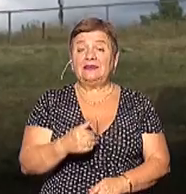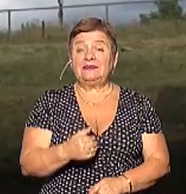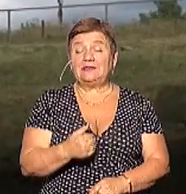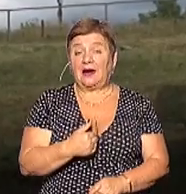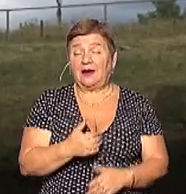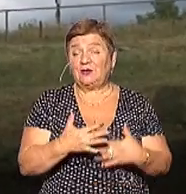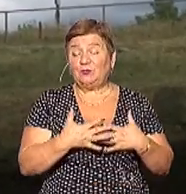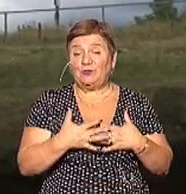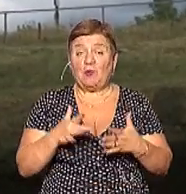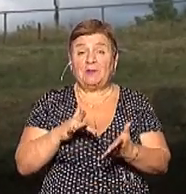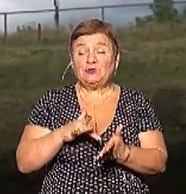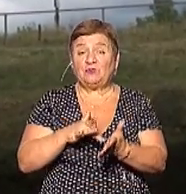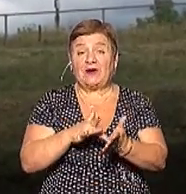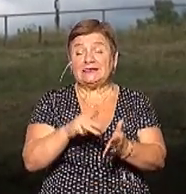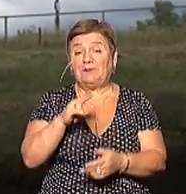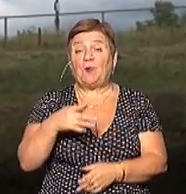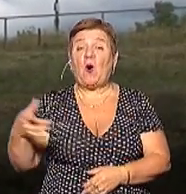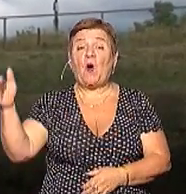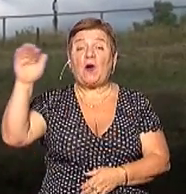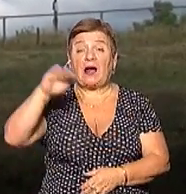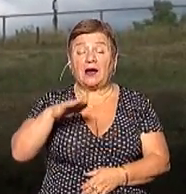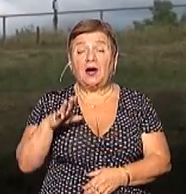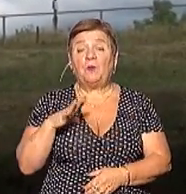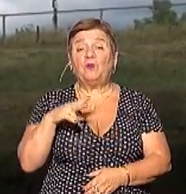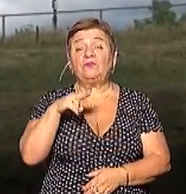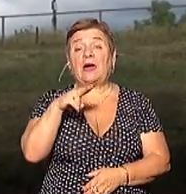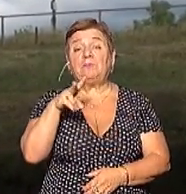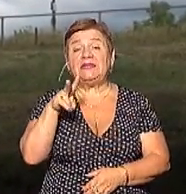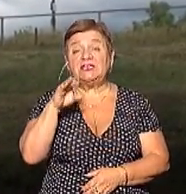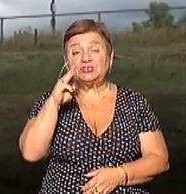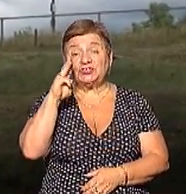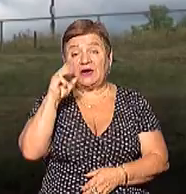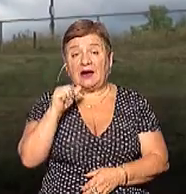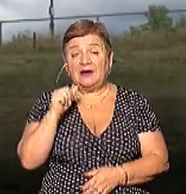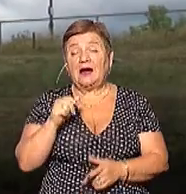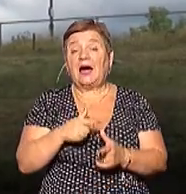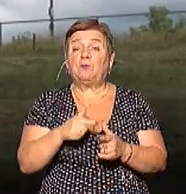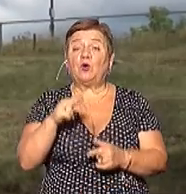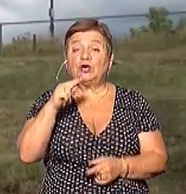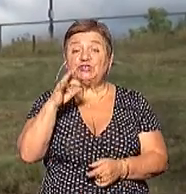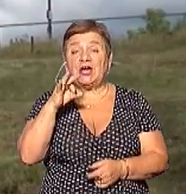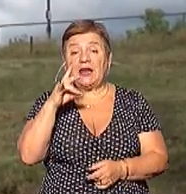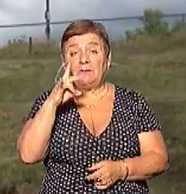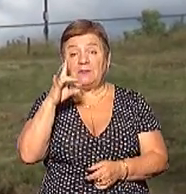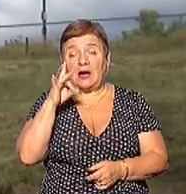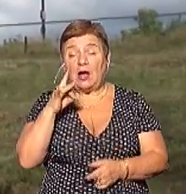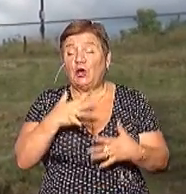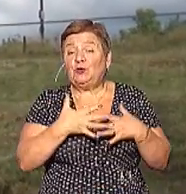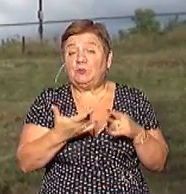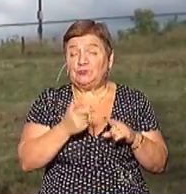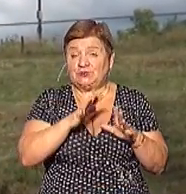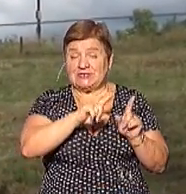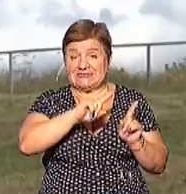вандрувати по горах. І хочу піти на Плішке, на гору Плішке або Черемхе. Люблю Закарпаття,